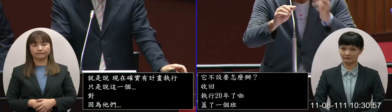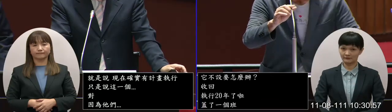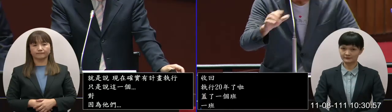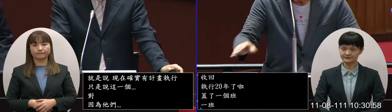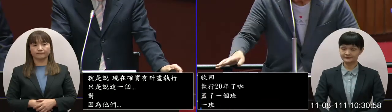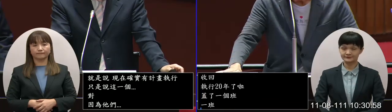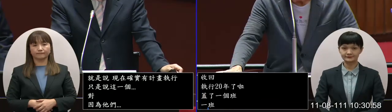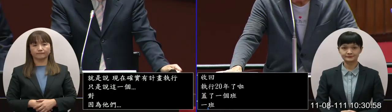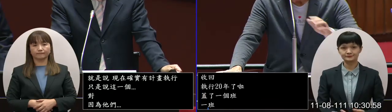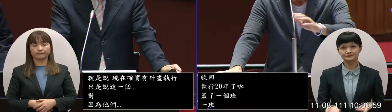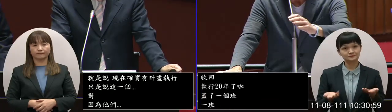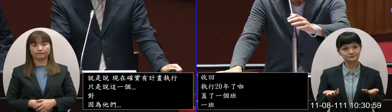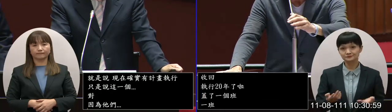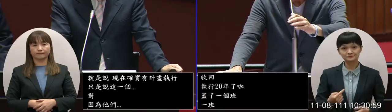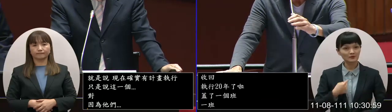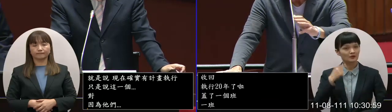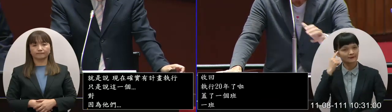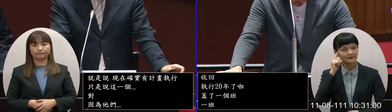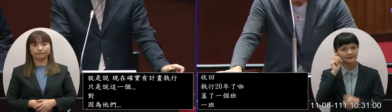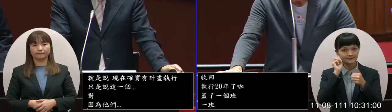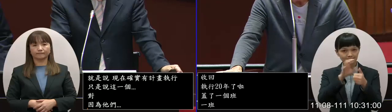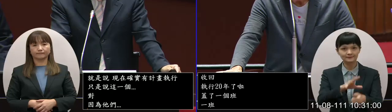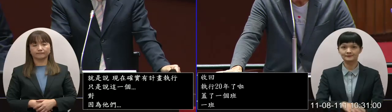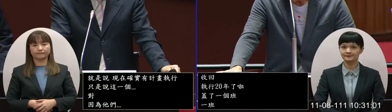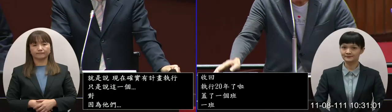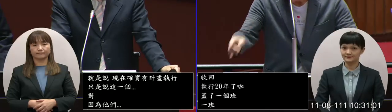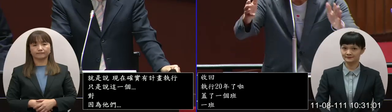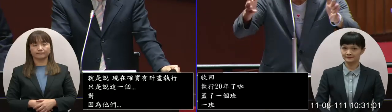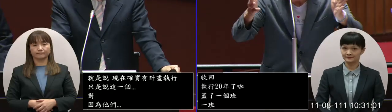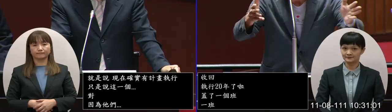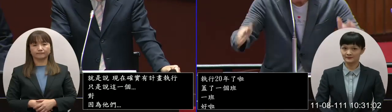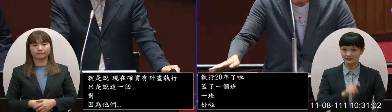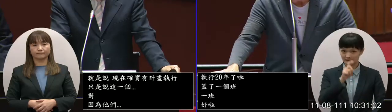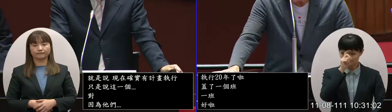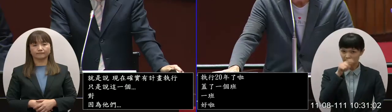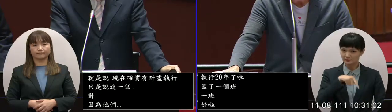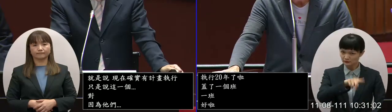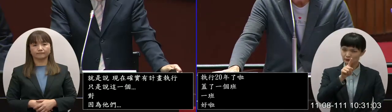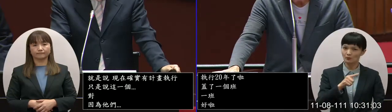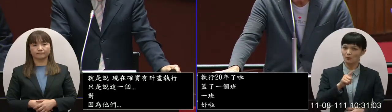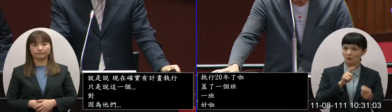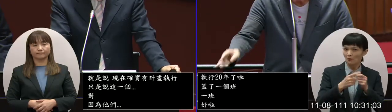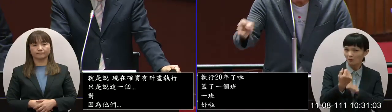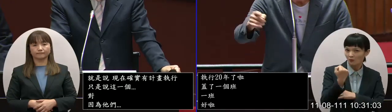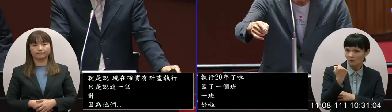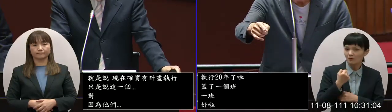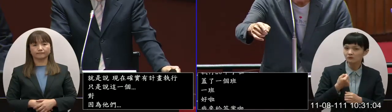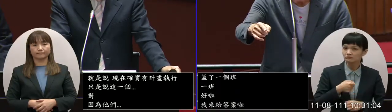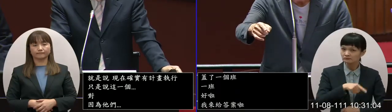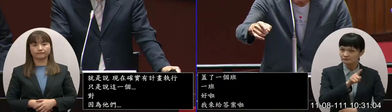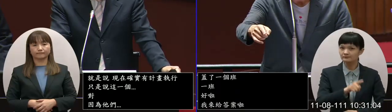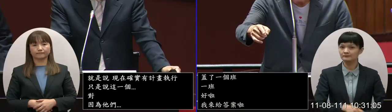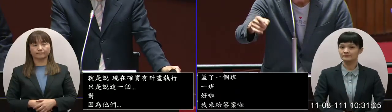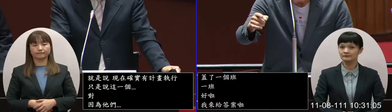好了，我来给答案啦，希望你去努力啦。我们那边哦，现在